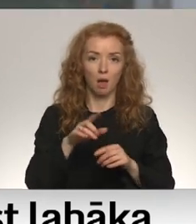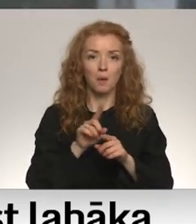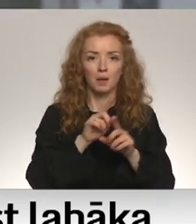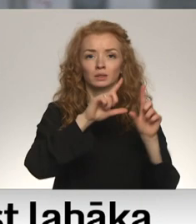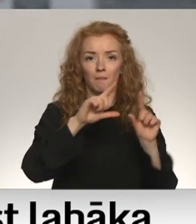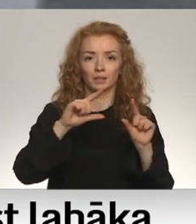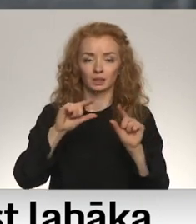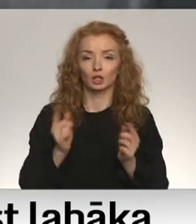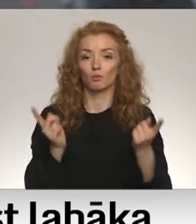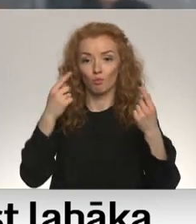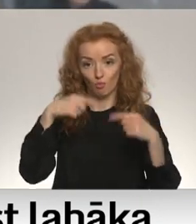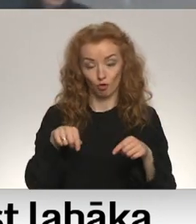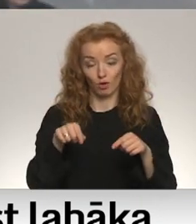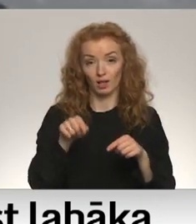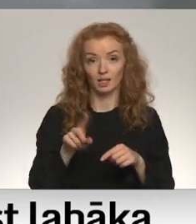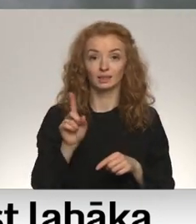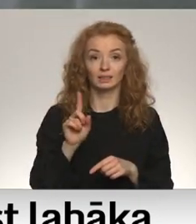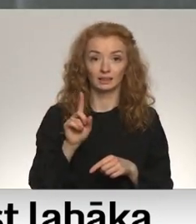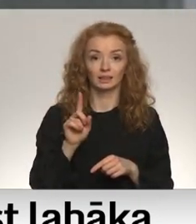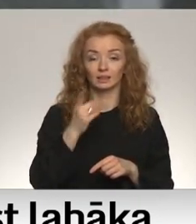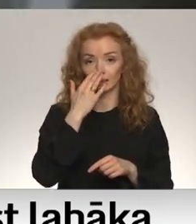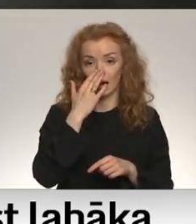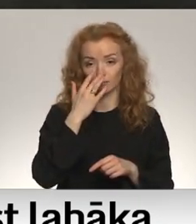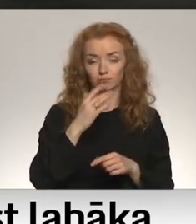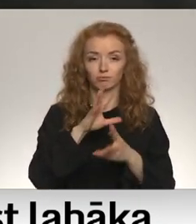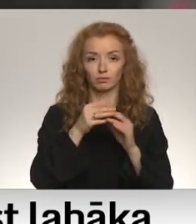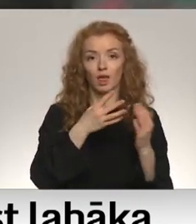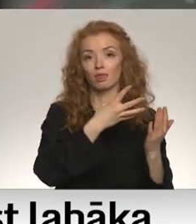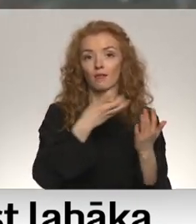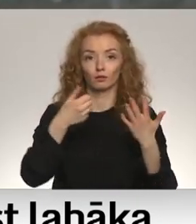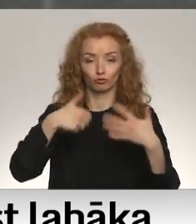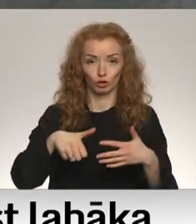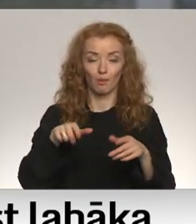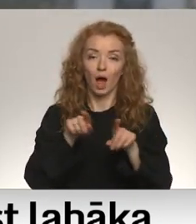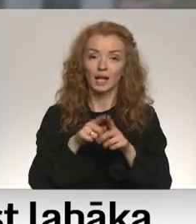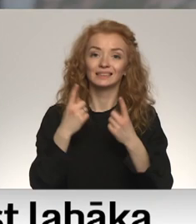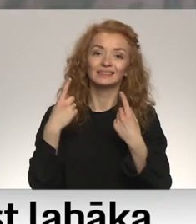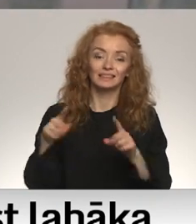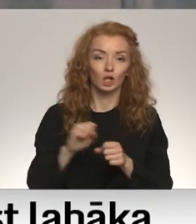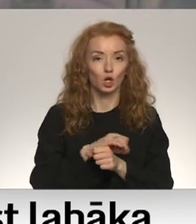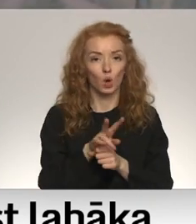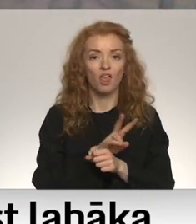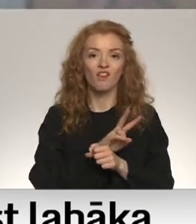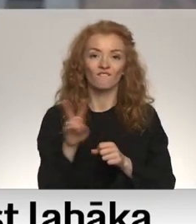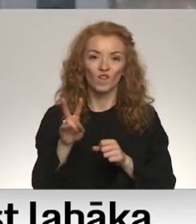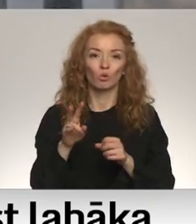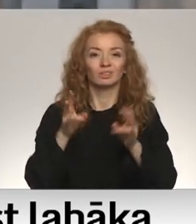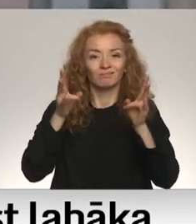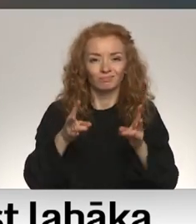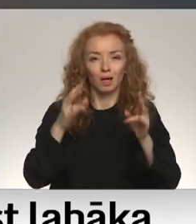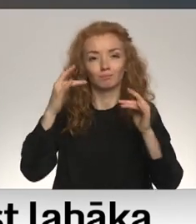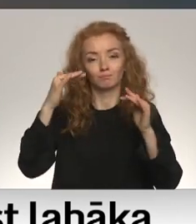un pašlaik tas ir noslīdējis līdz skaitlim 960. Arī citi covidu raksturojošie rādītāji